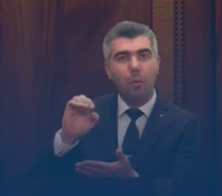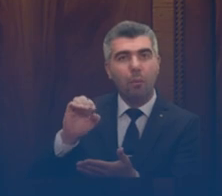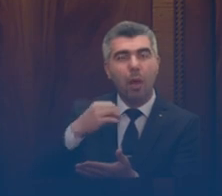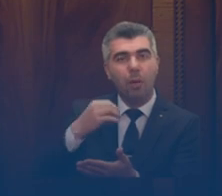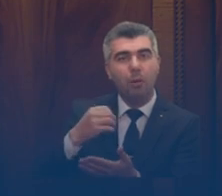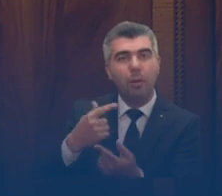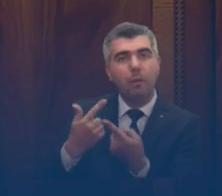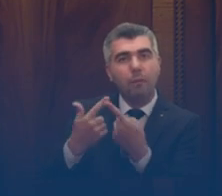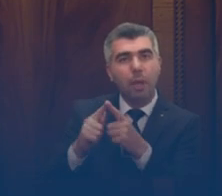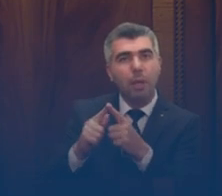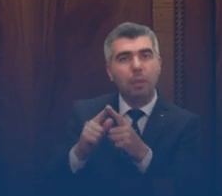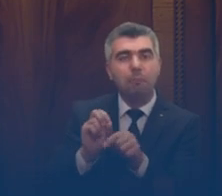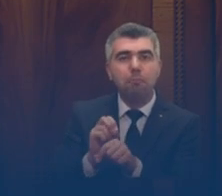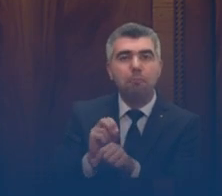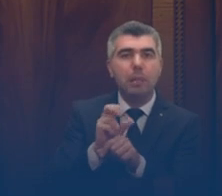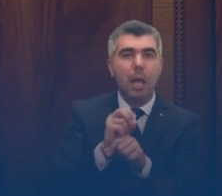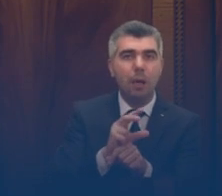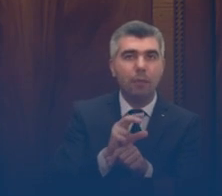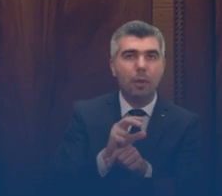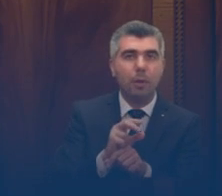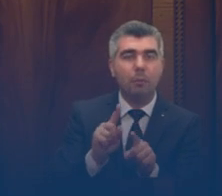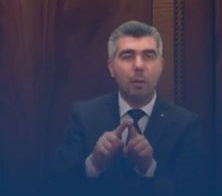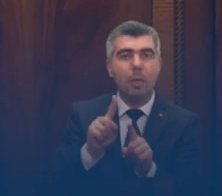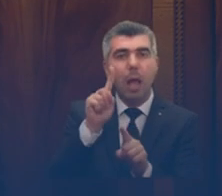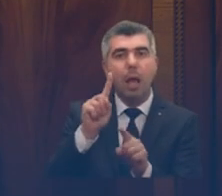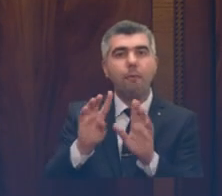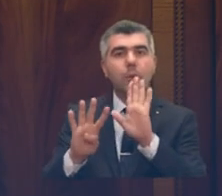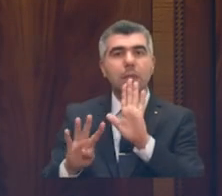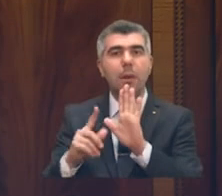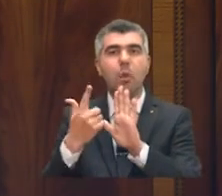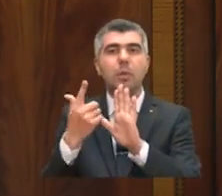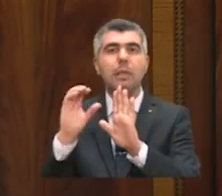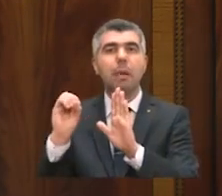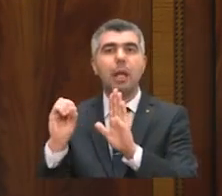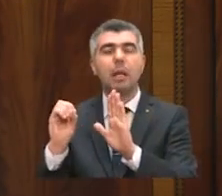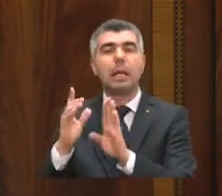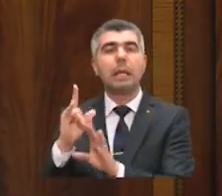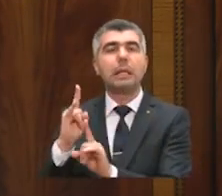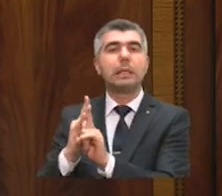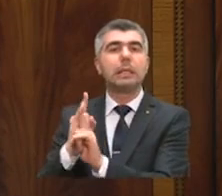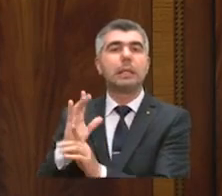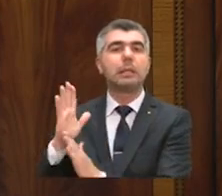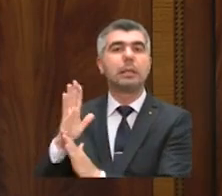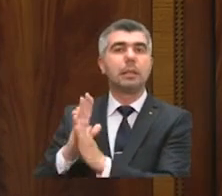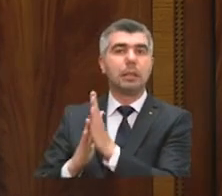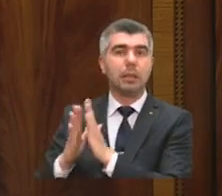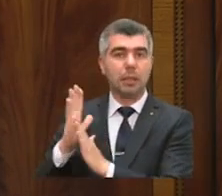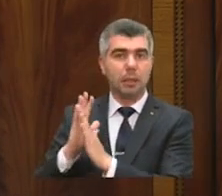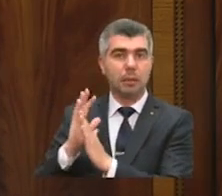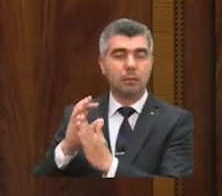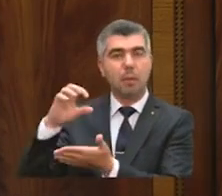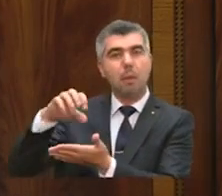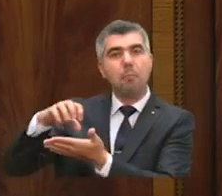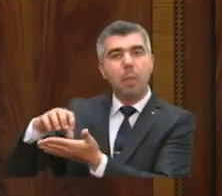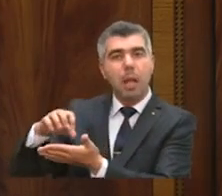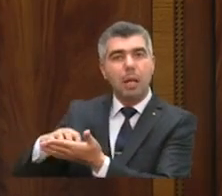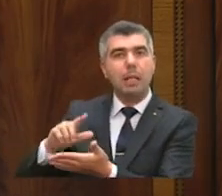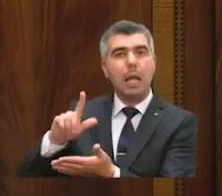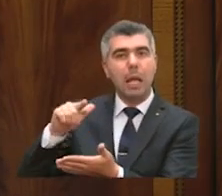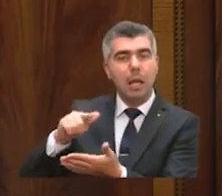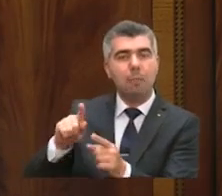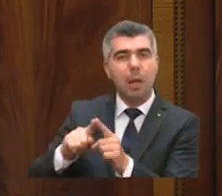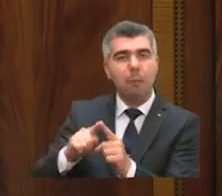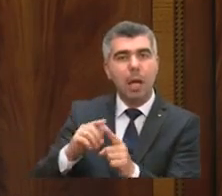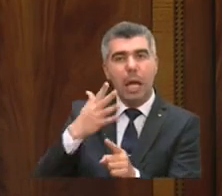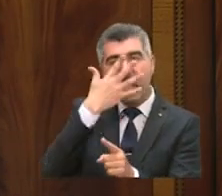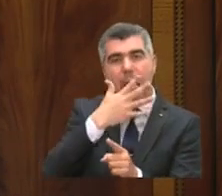انتقل عن طريق السفر، اما هو موجود من 1970 لانه هو متوطن في هذه البلدان هذه كالكونغو